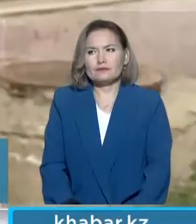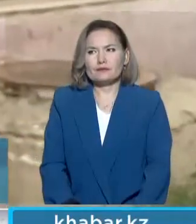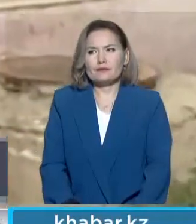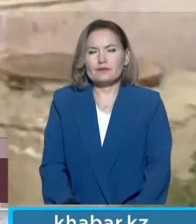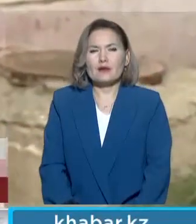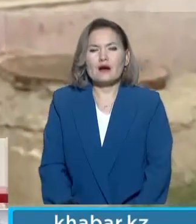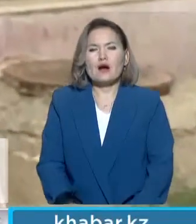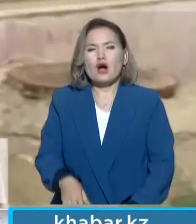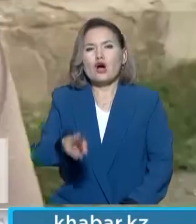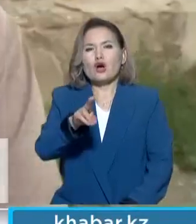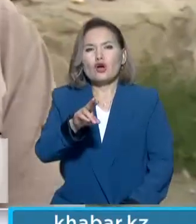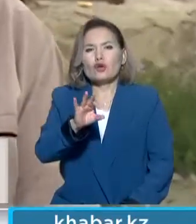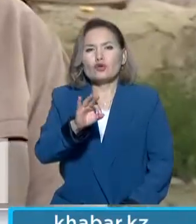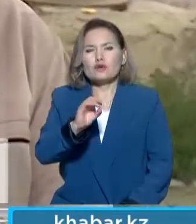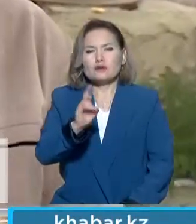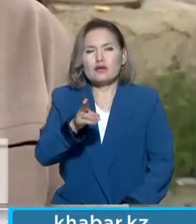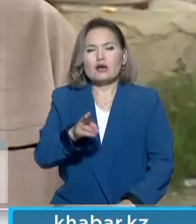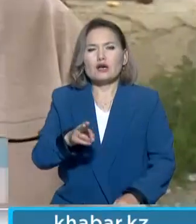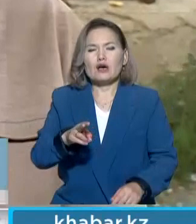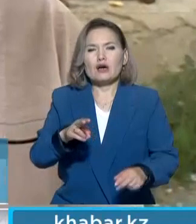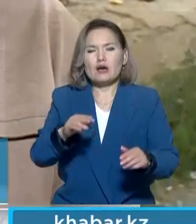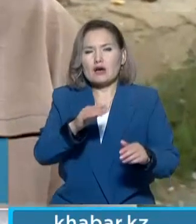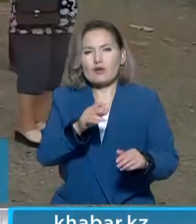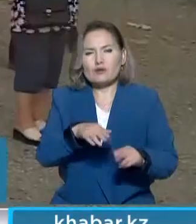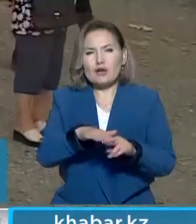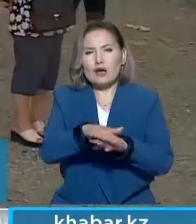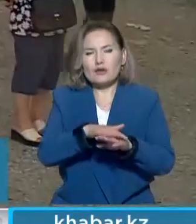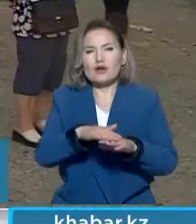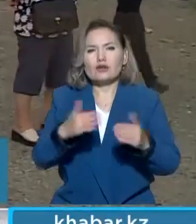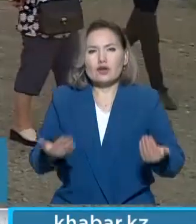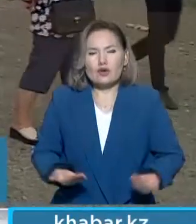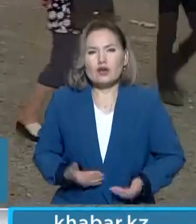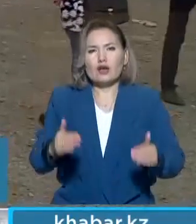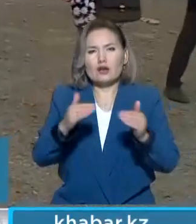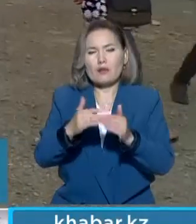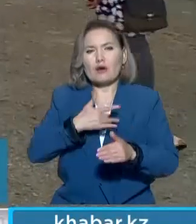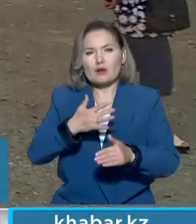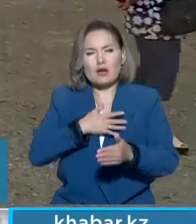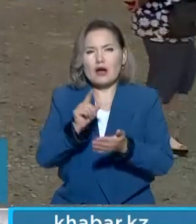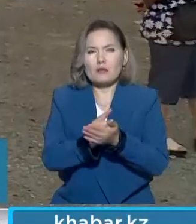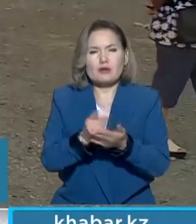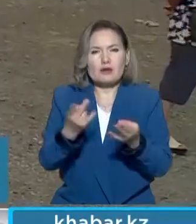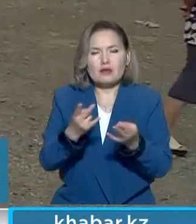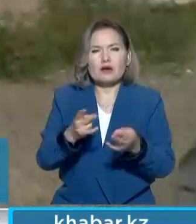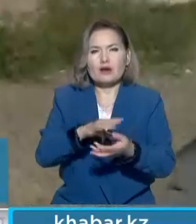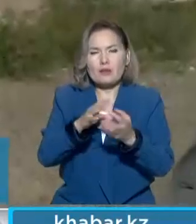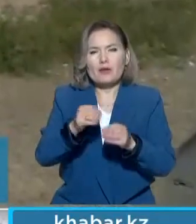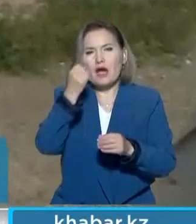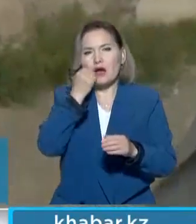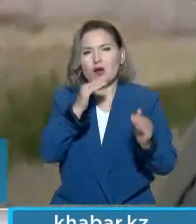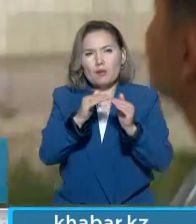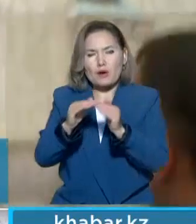меншікке өту керек, талабымыз сол. Ата жартысы өтті, жартысы өткен жоқ. Достықтағы үйлердің дені өткен ғасырда салынғандықтан әбден